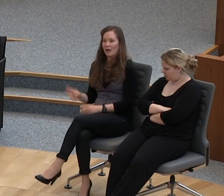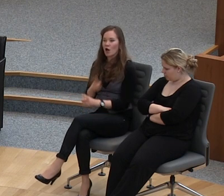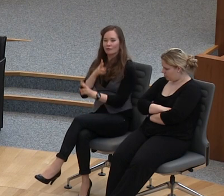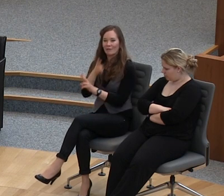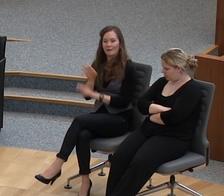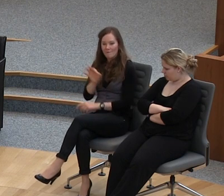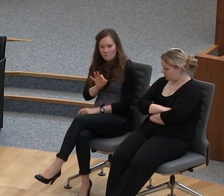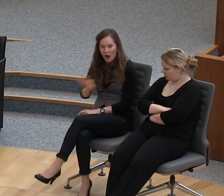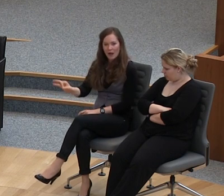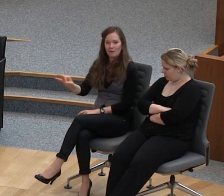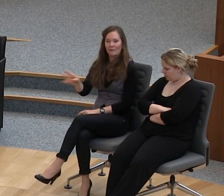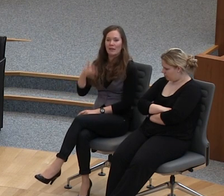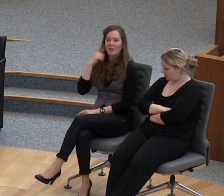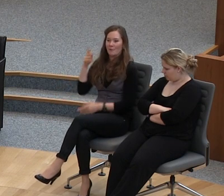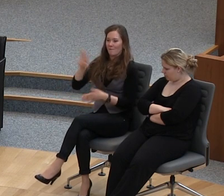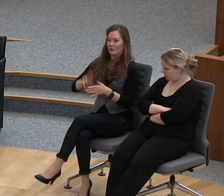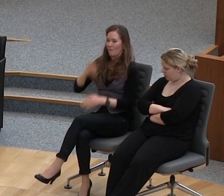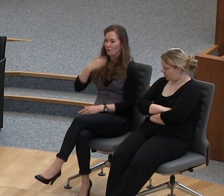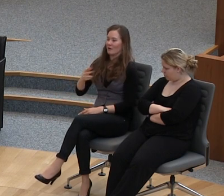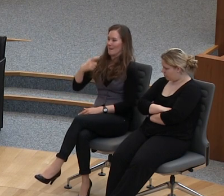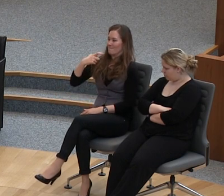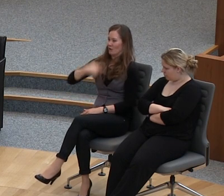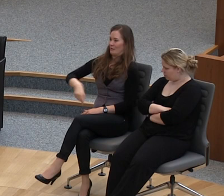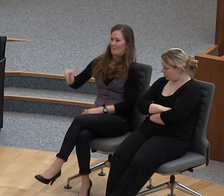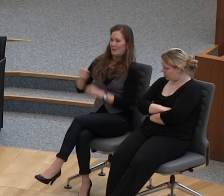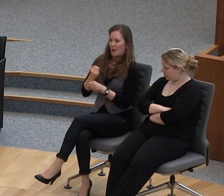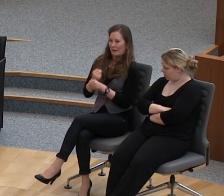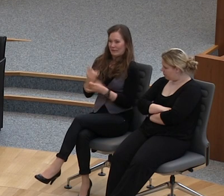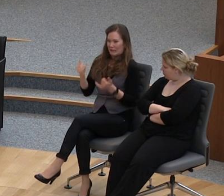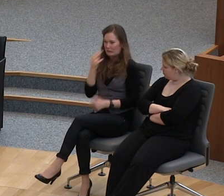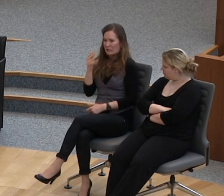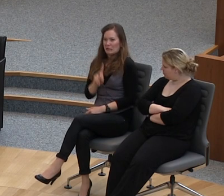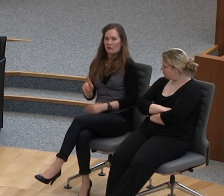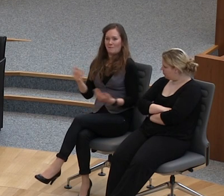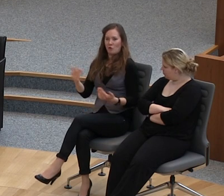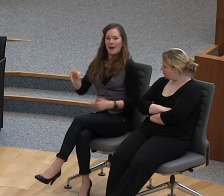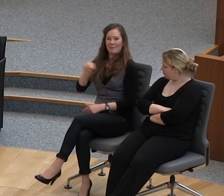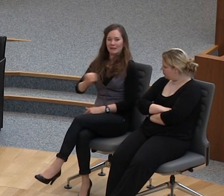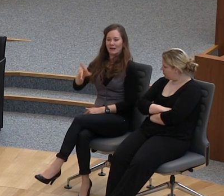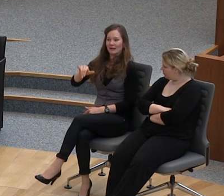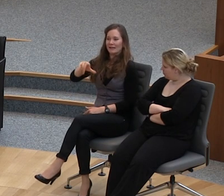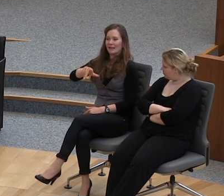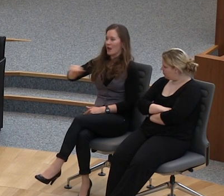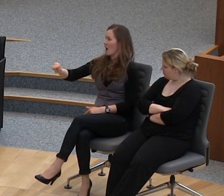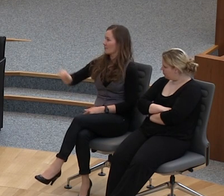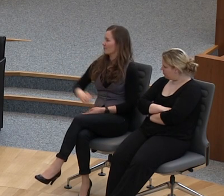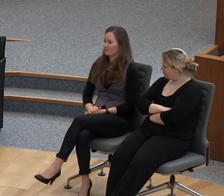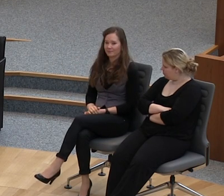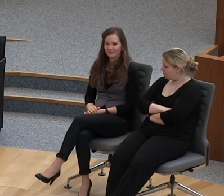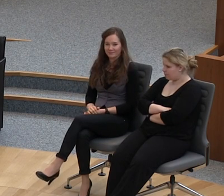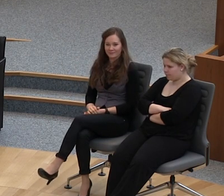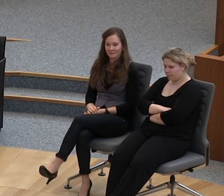stellvertretend für alle namentlich meine ganz persönliche Mitarbeiterin, jetzt sehe ich sie gerade gar nicht, Martina Liller.